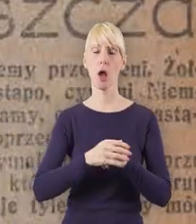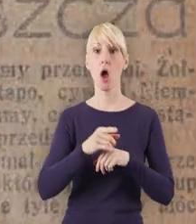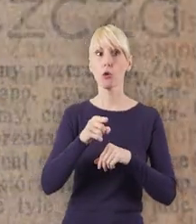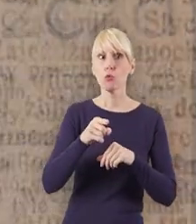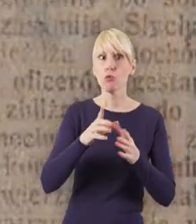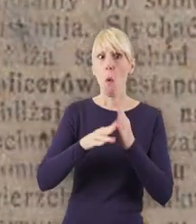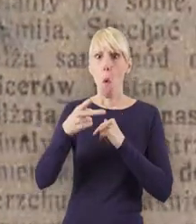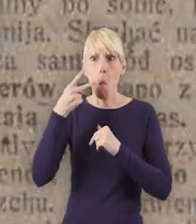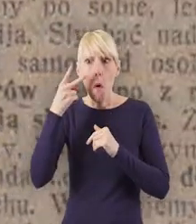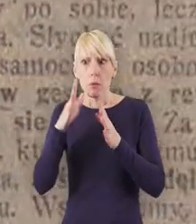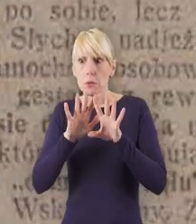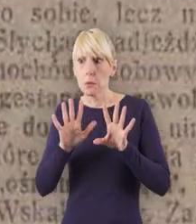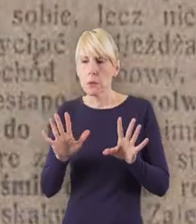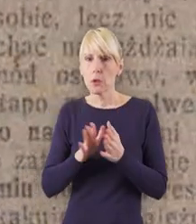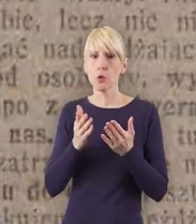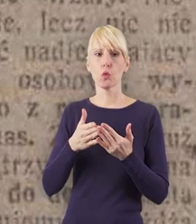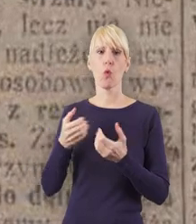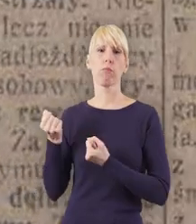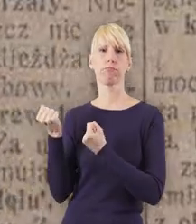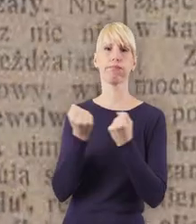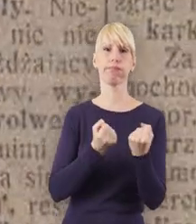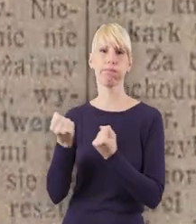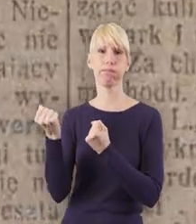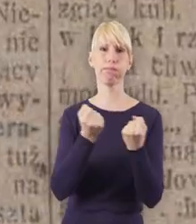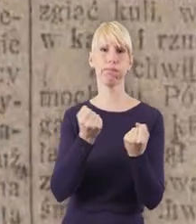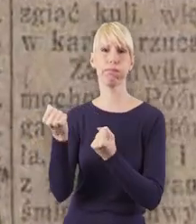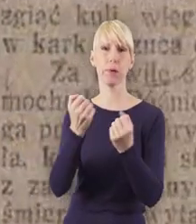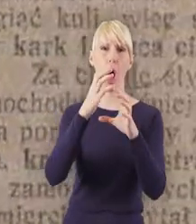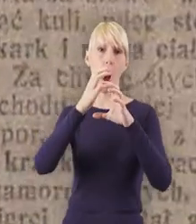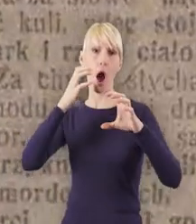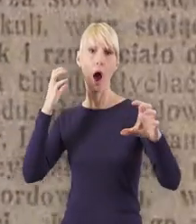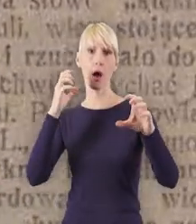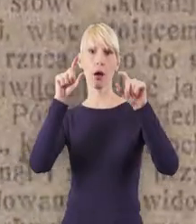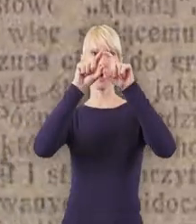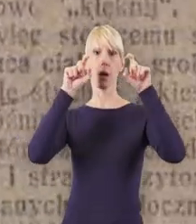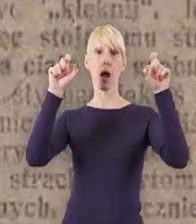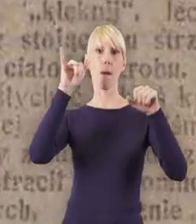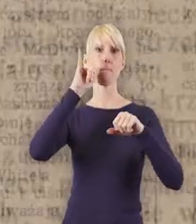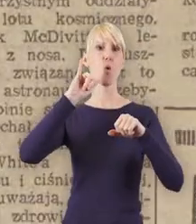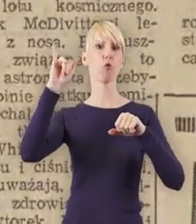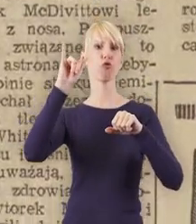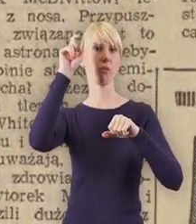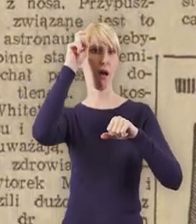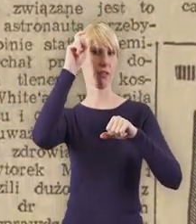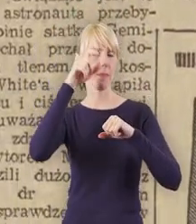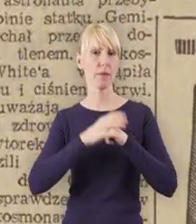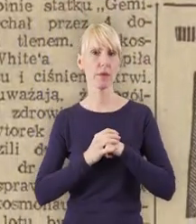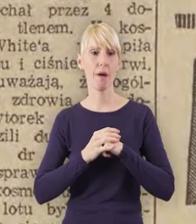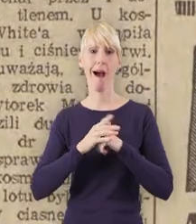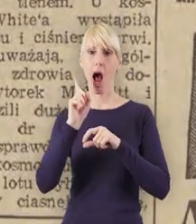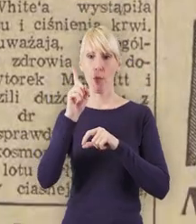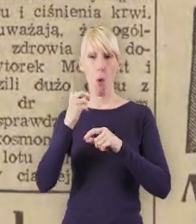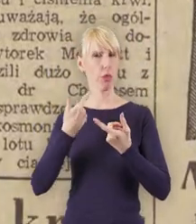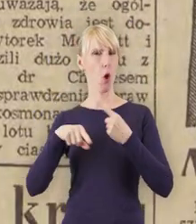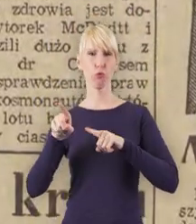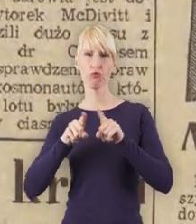nie budzić podejrzeń, więźniów na miejsce egzekucji dowożono autobusami oznaczonymi napisem Poczta Niemiecka lub